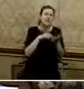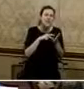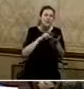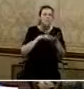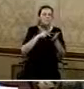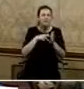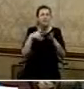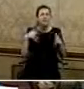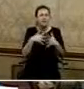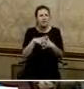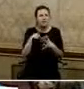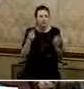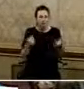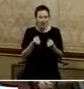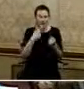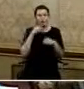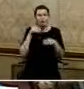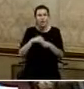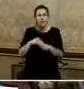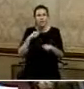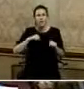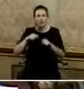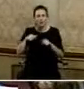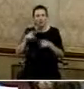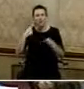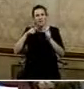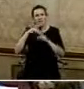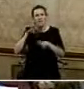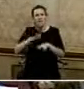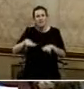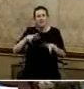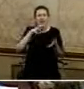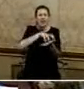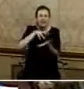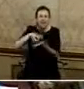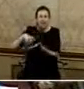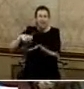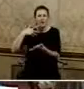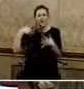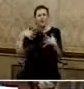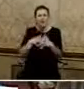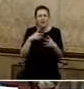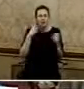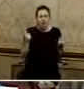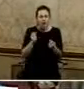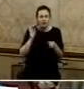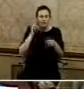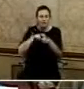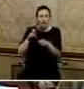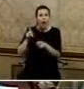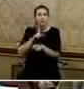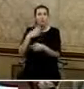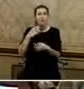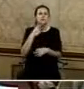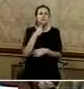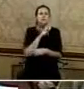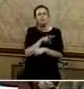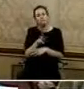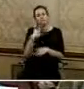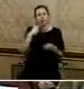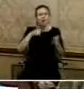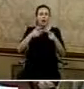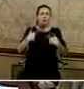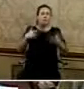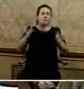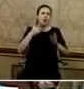dakle, sa aktivnom stambenom politikom, dakle, da se grade naselje i kvartovi, dakle, da grad u tome aktivno sudjeluje, a ne samo da se to gradi